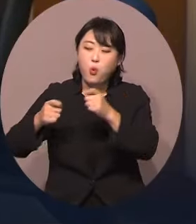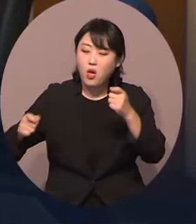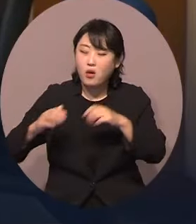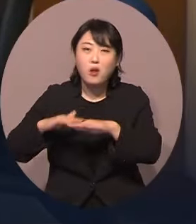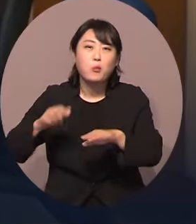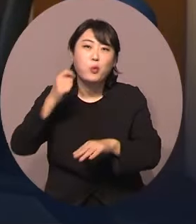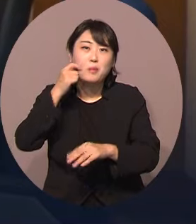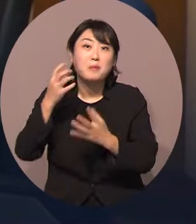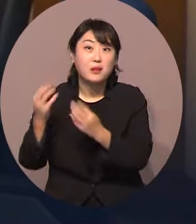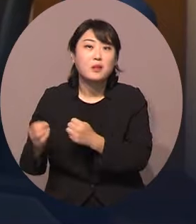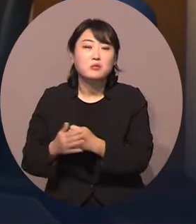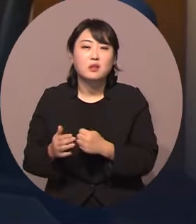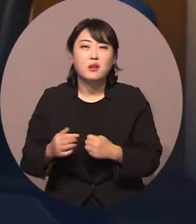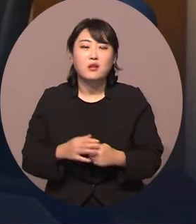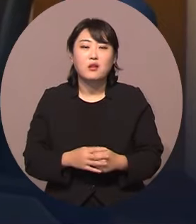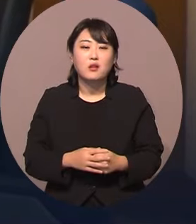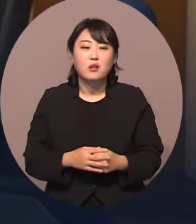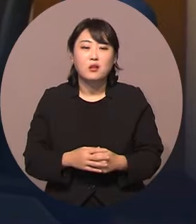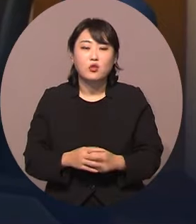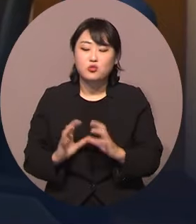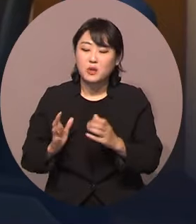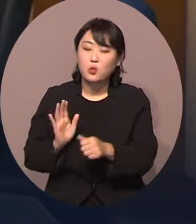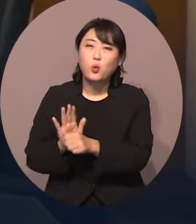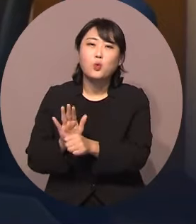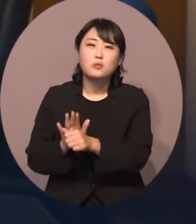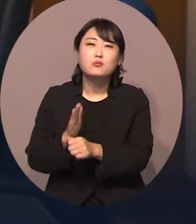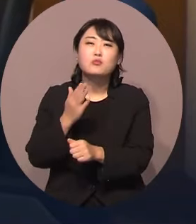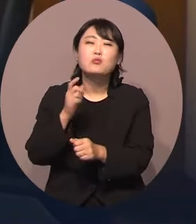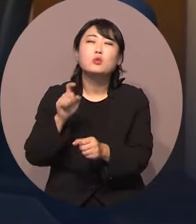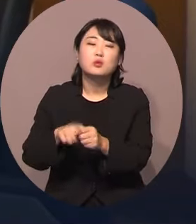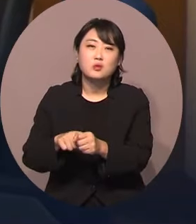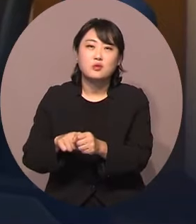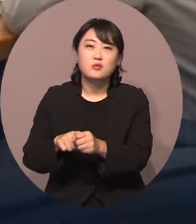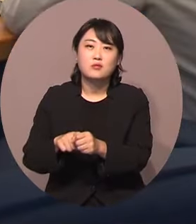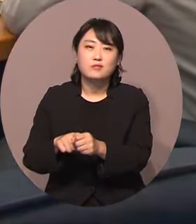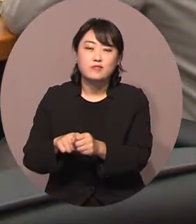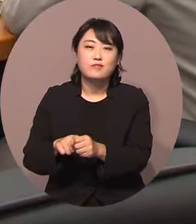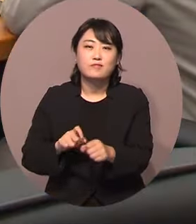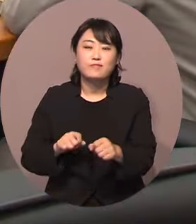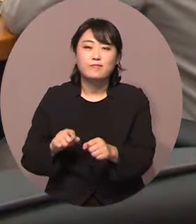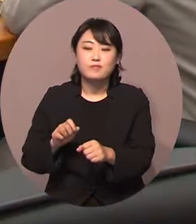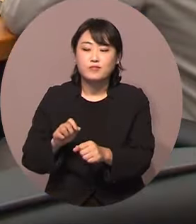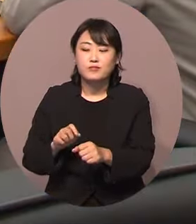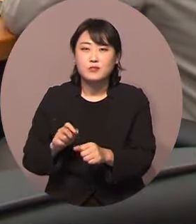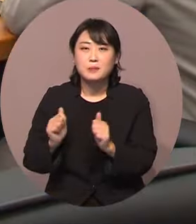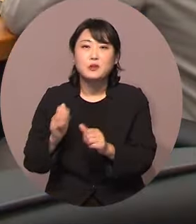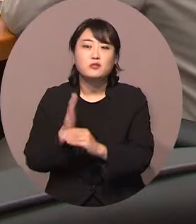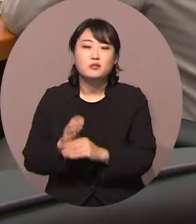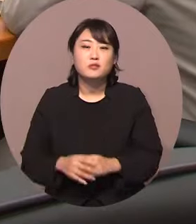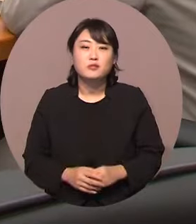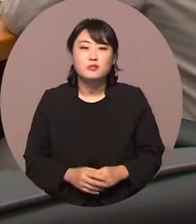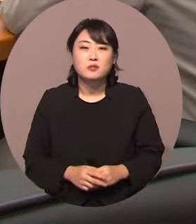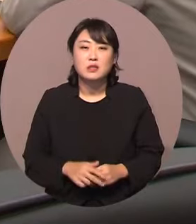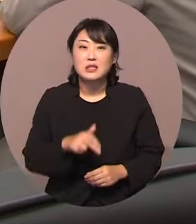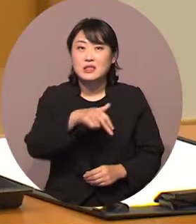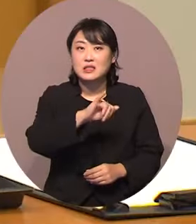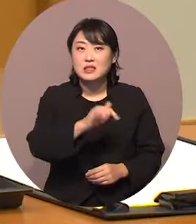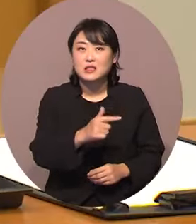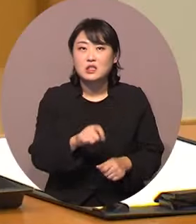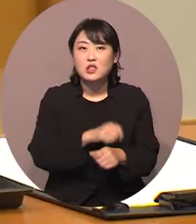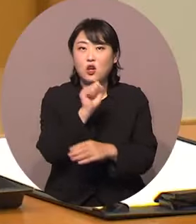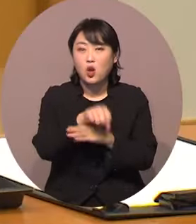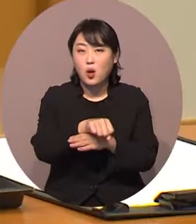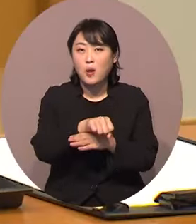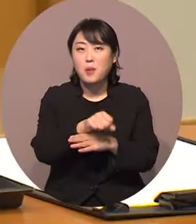있다면 법원의 국민의 도움이 되지 않겠나 싶어서 진성철 특허 법원장은 최근